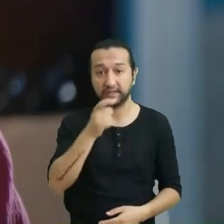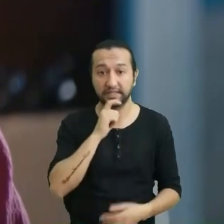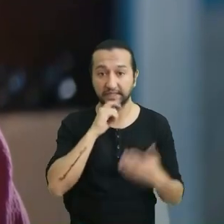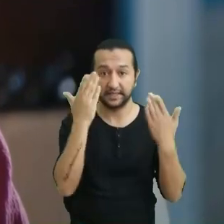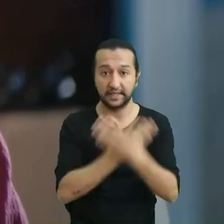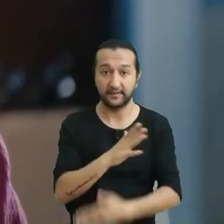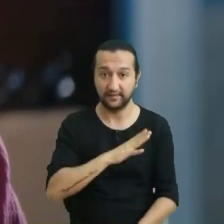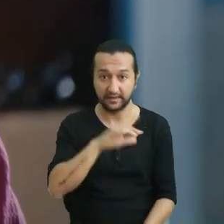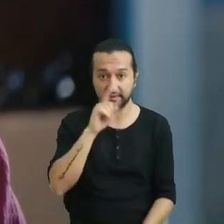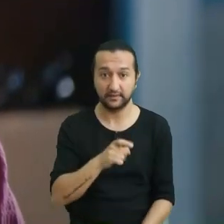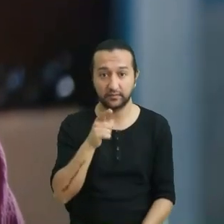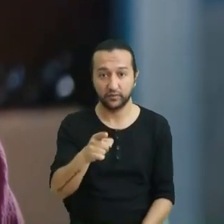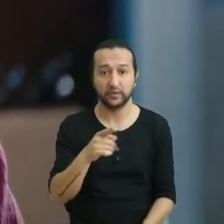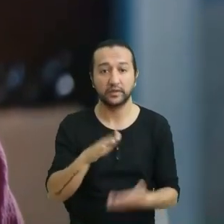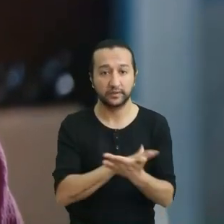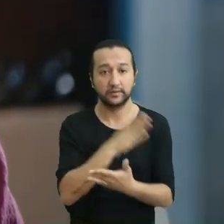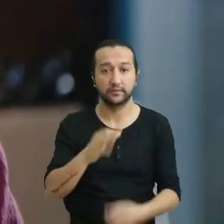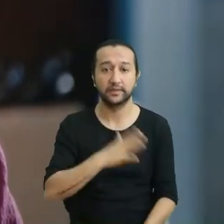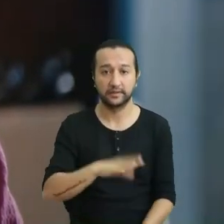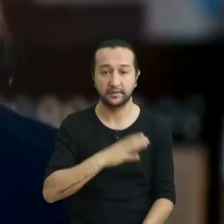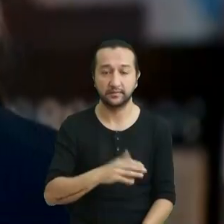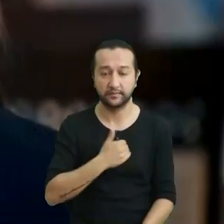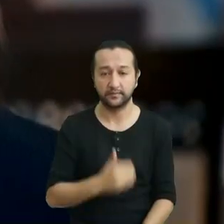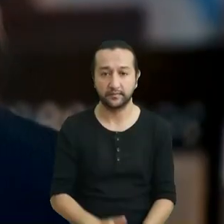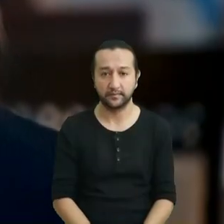yanlış anlaşılma varsa bunu gidermek isterim.